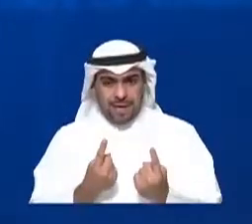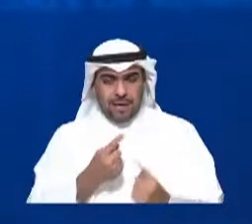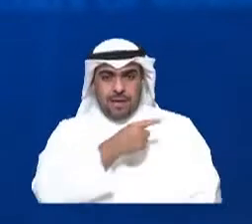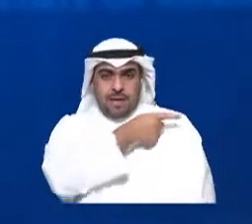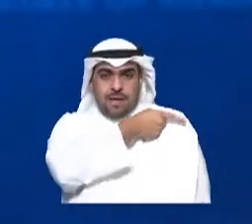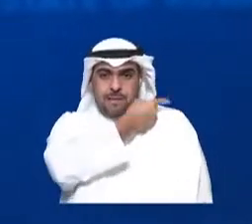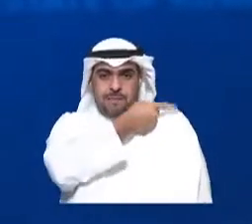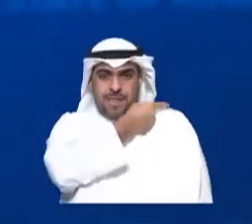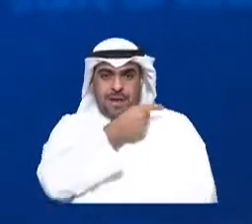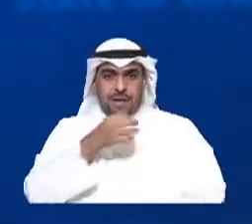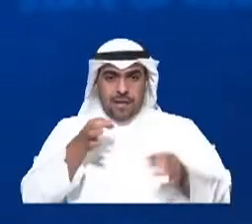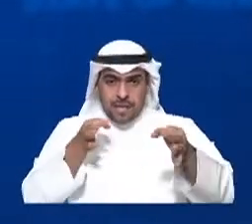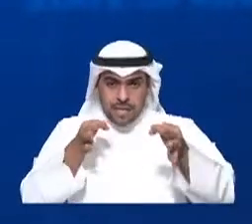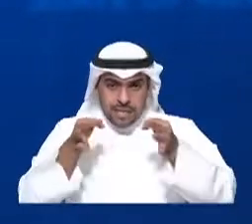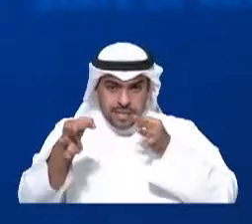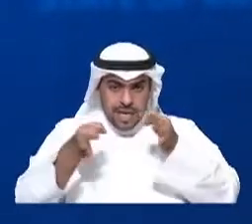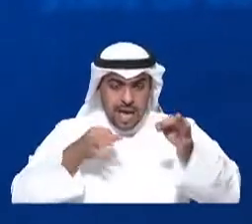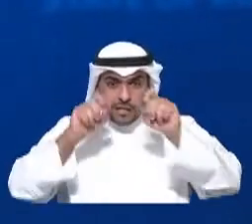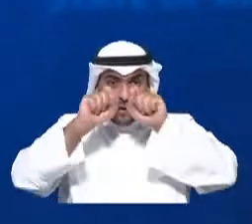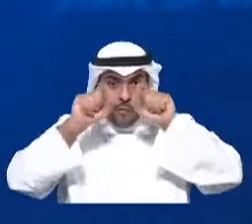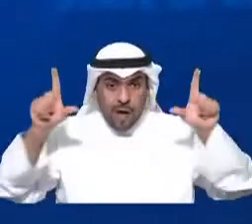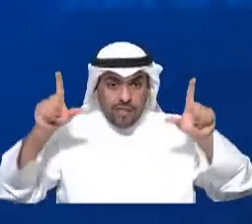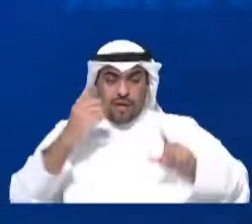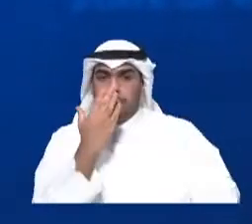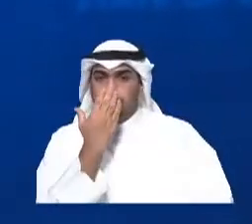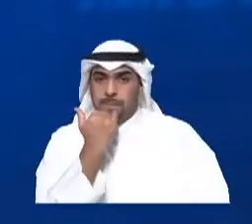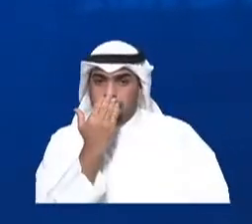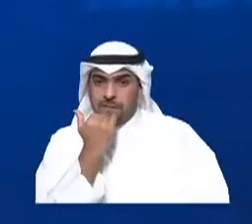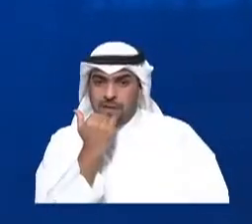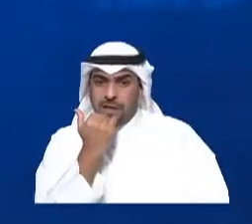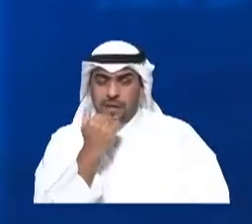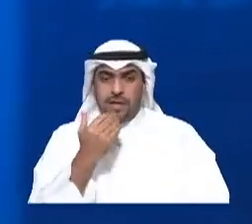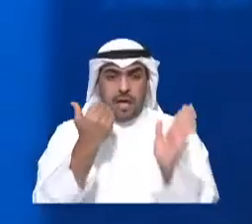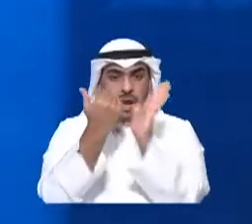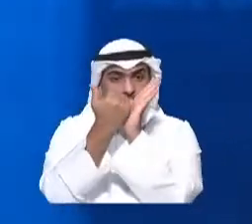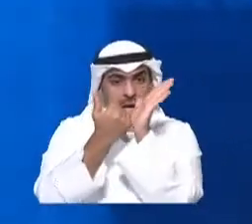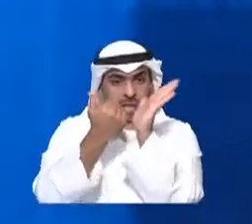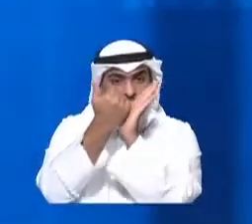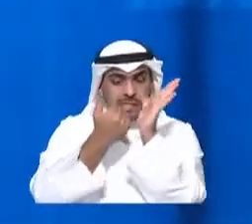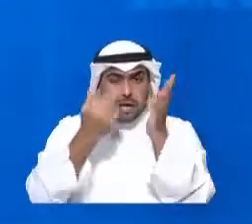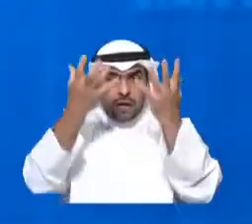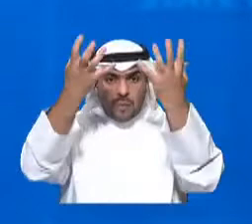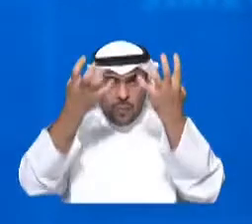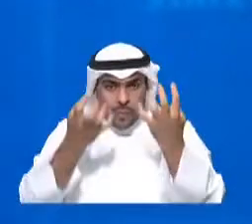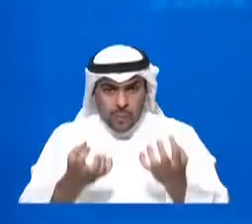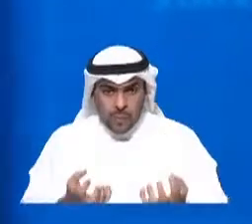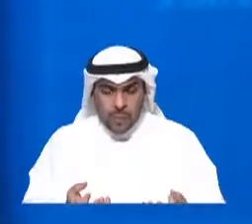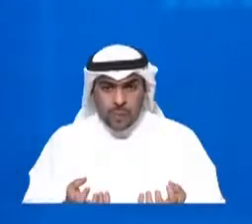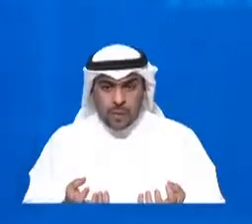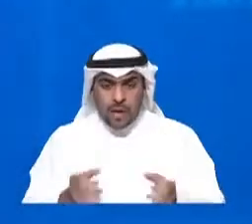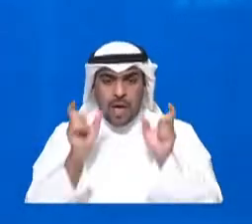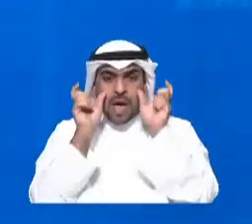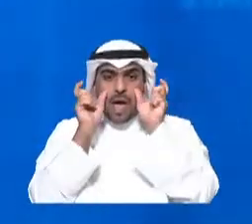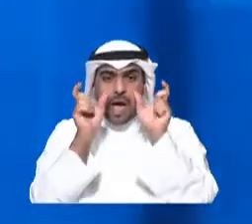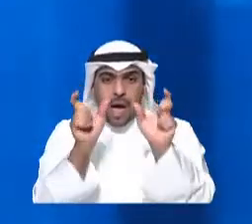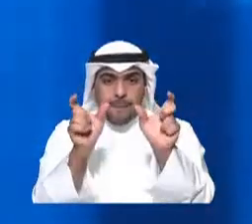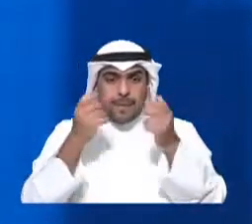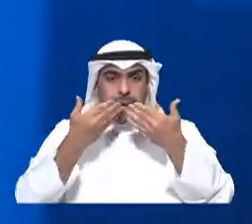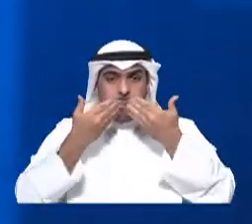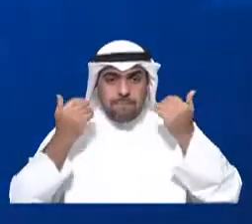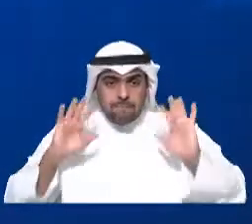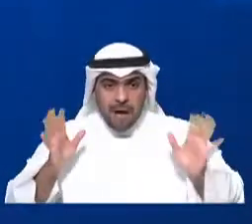سياسة واضحة وسياسة معلومة المعالم لا يمكن أن تستمر تنمية أو لا يمكن أن تستمر